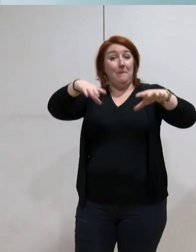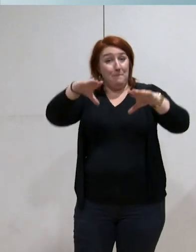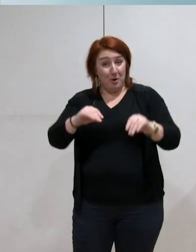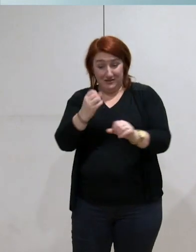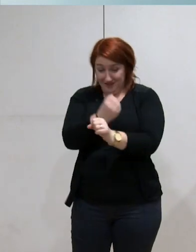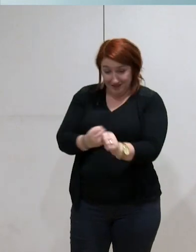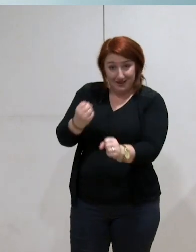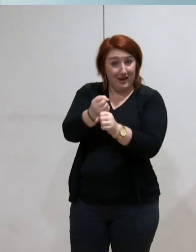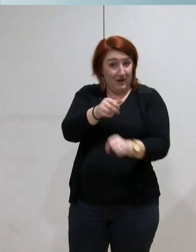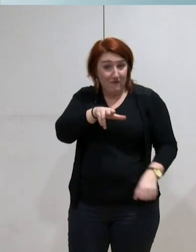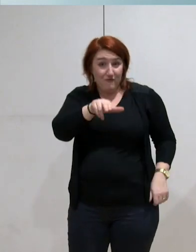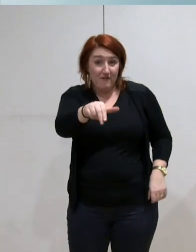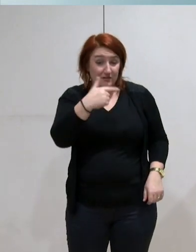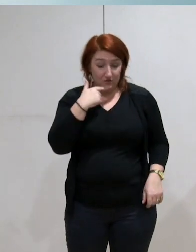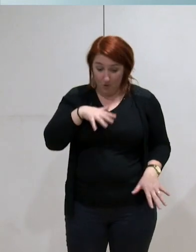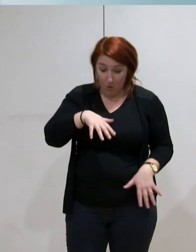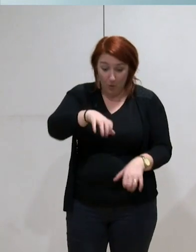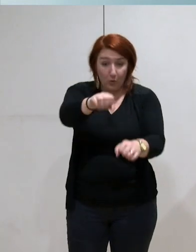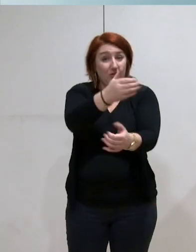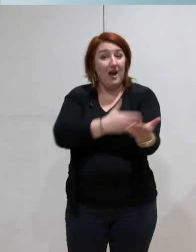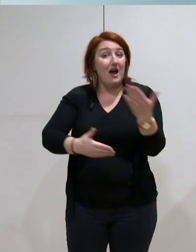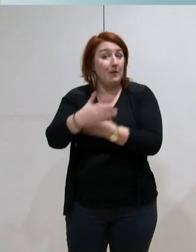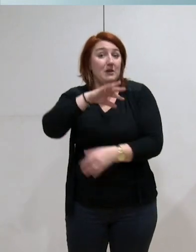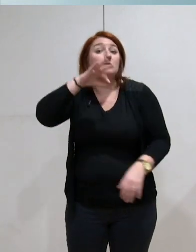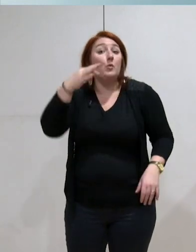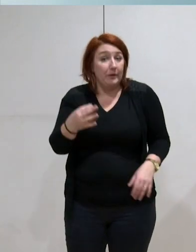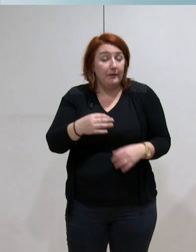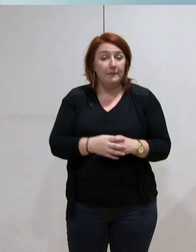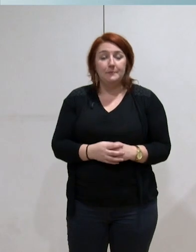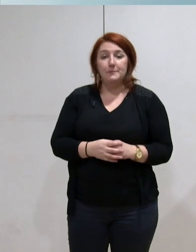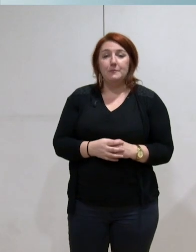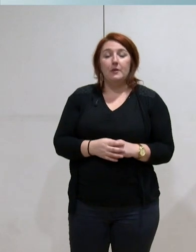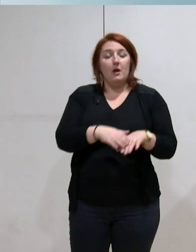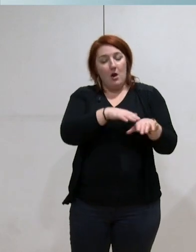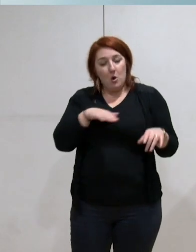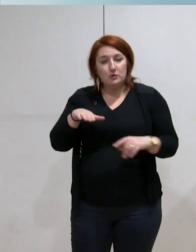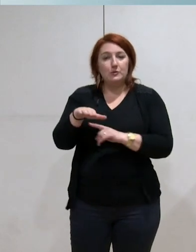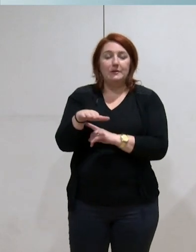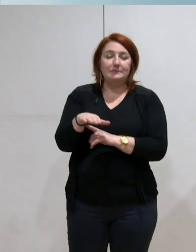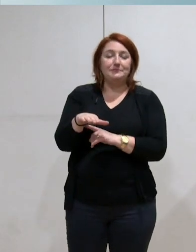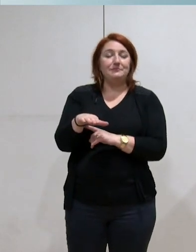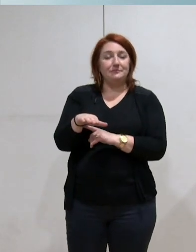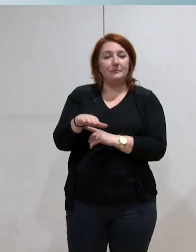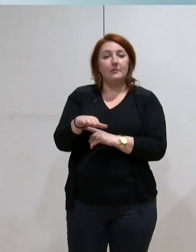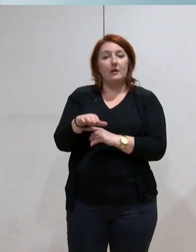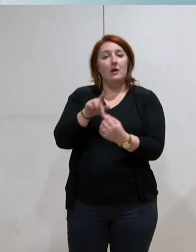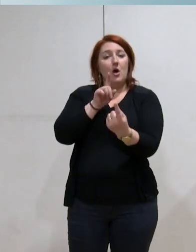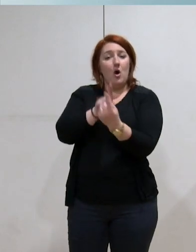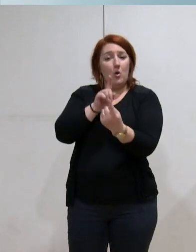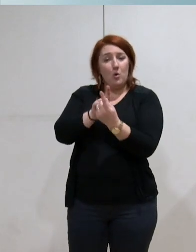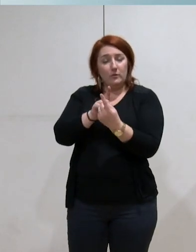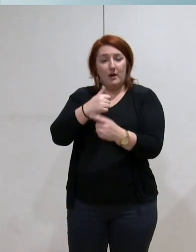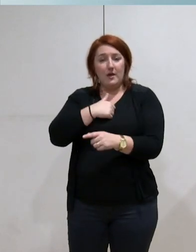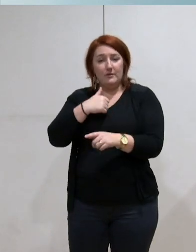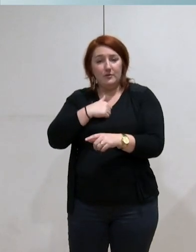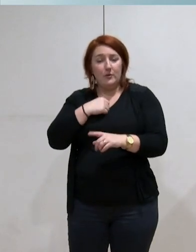créés et il y aura bien des recrutements pour ces huit postes ensuite dire que les rencontres individuelles et